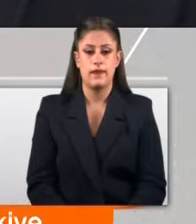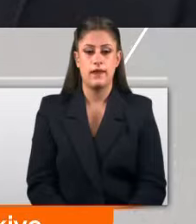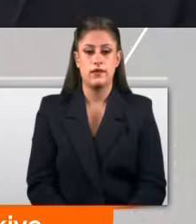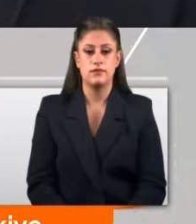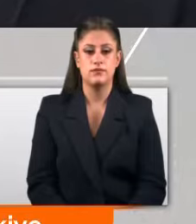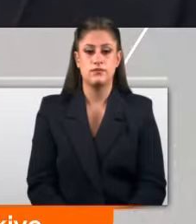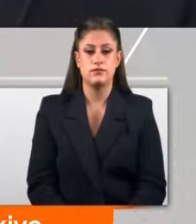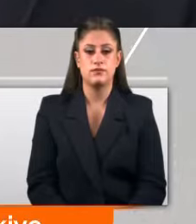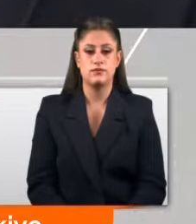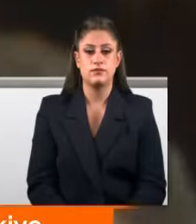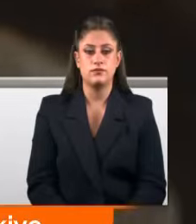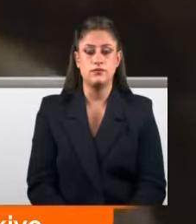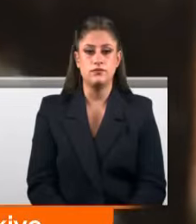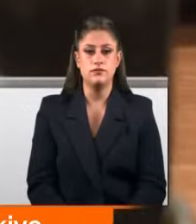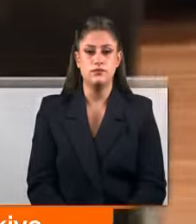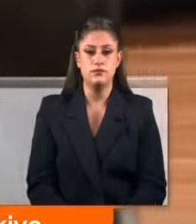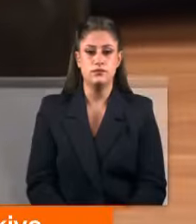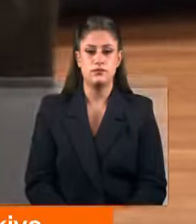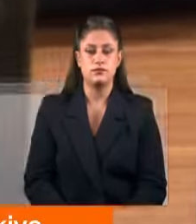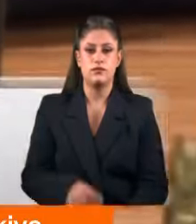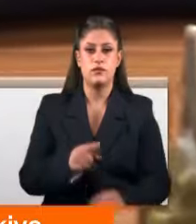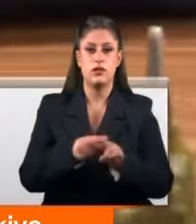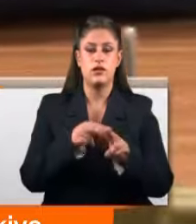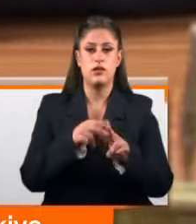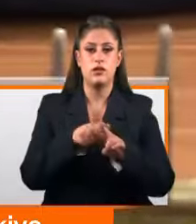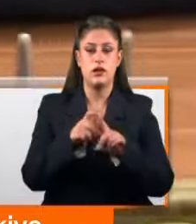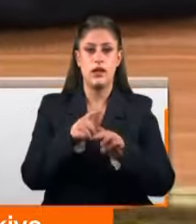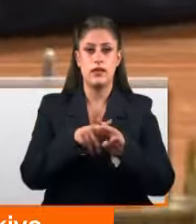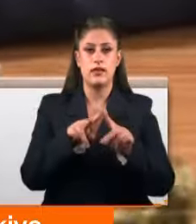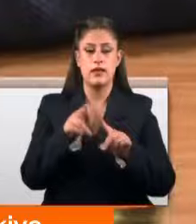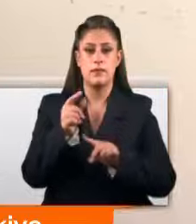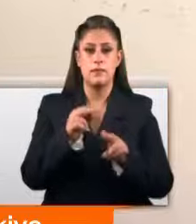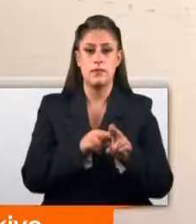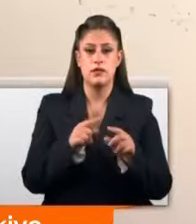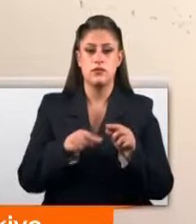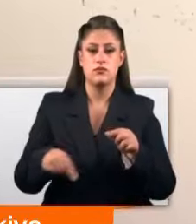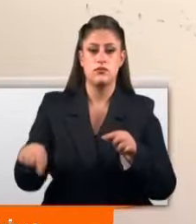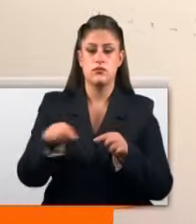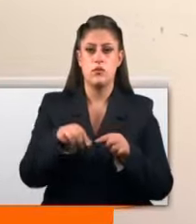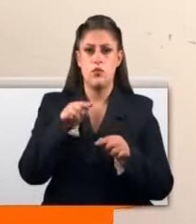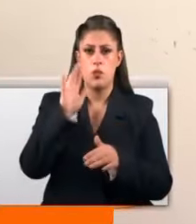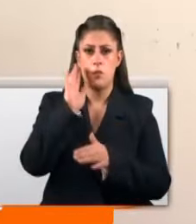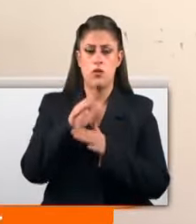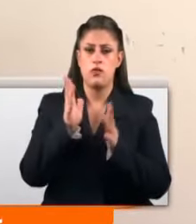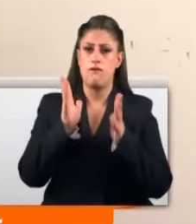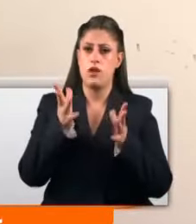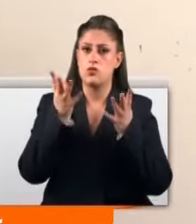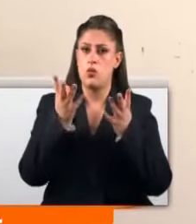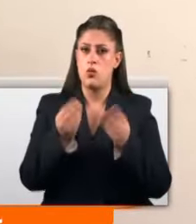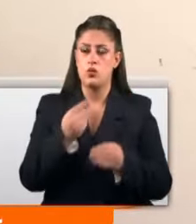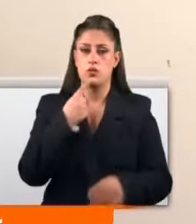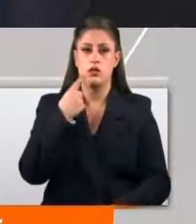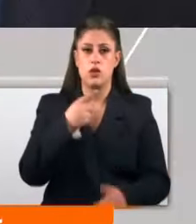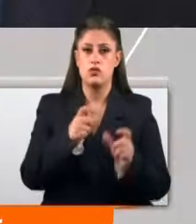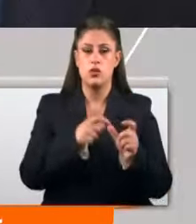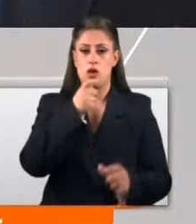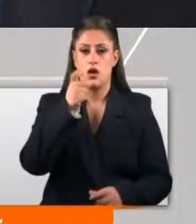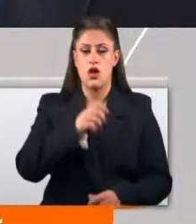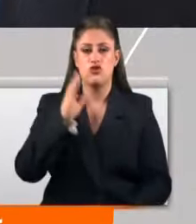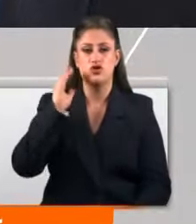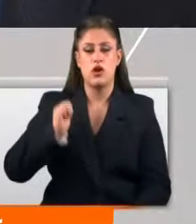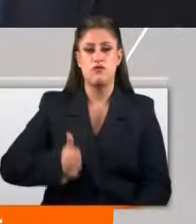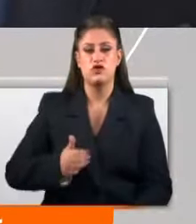gibi kendini tanıtmış, yüklemiş. Akademik çevrelerde bu tür mağduriyetlerin arttığını söyleyen Soyal, soluğu savcılıkta almış. Hemen